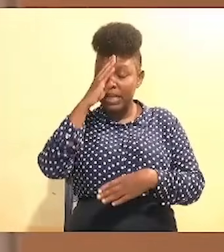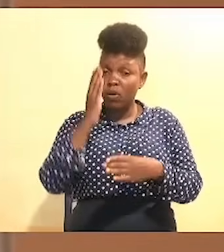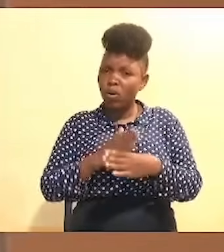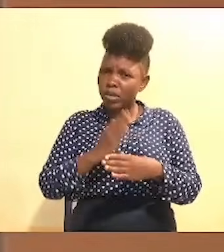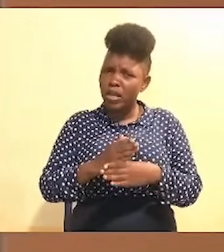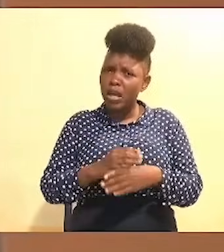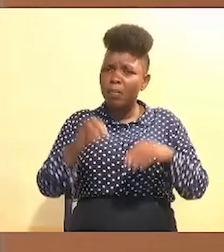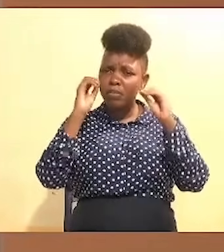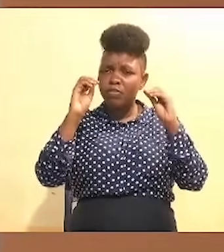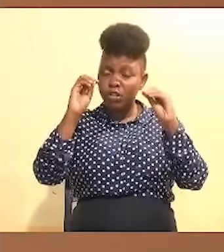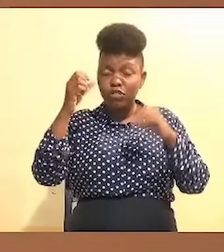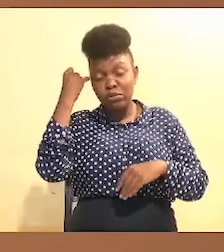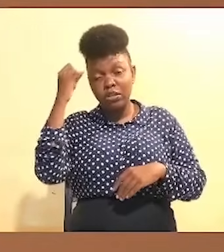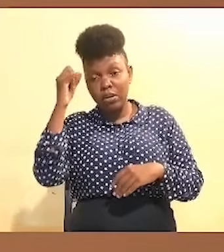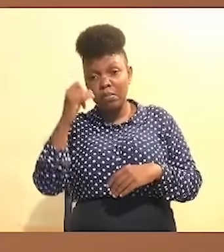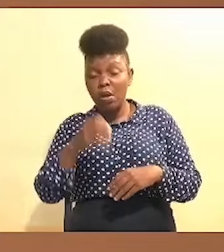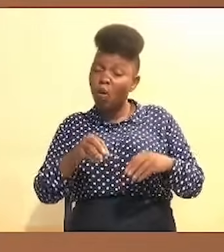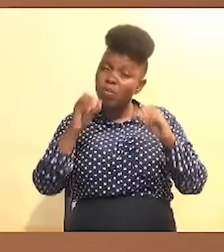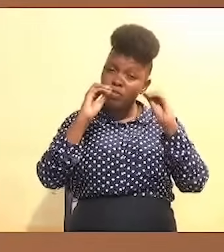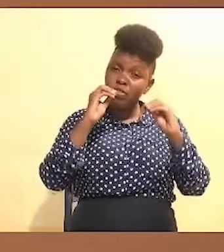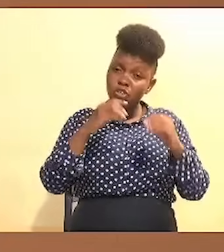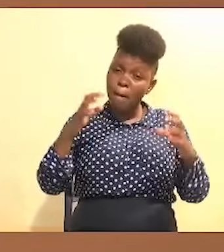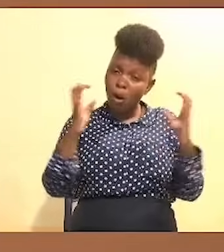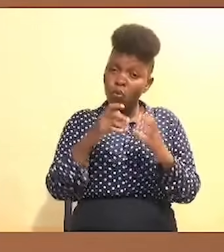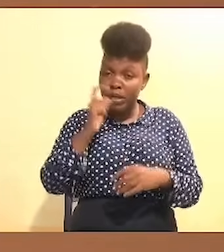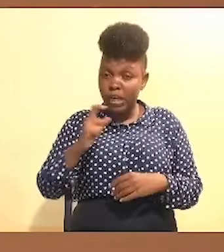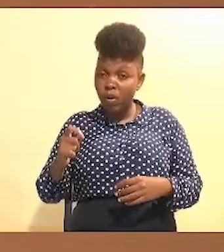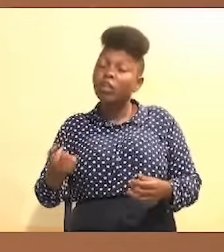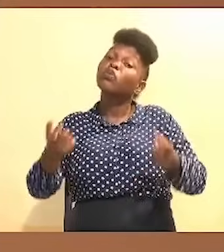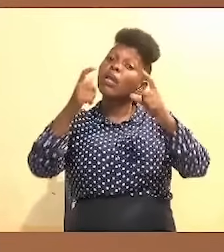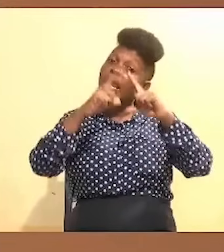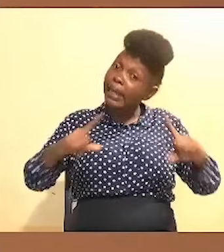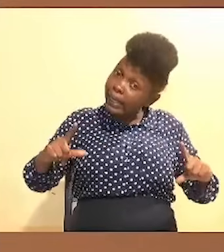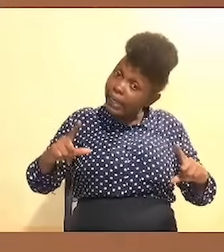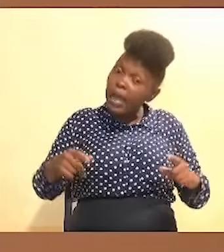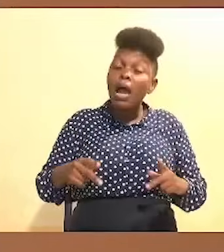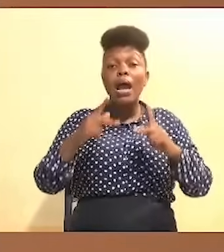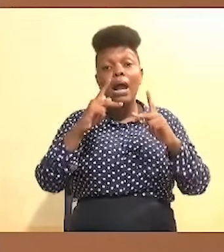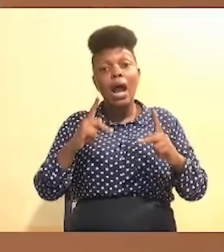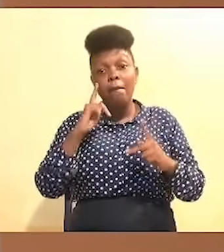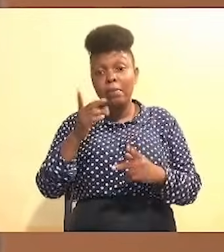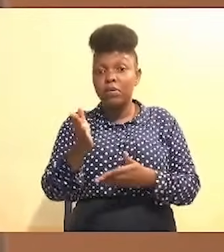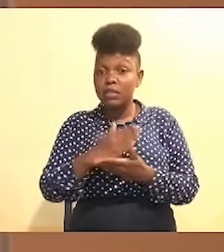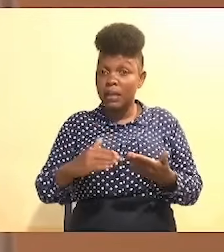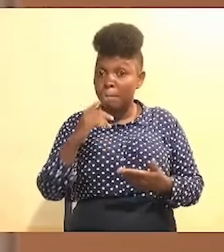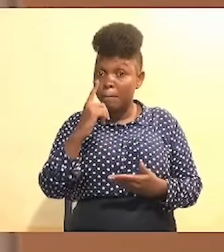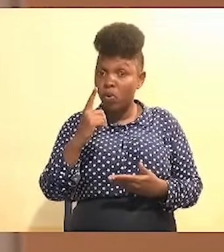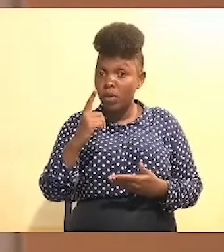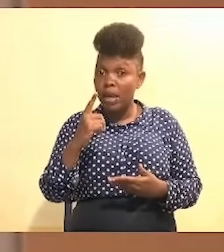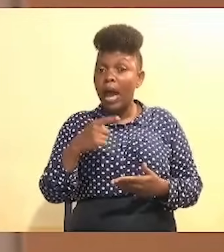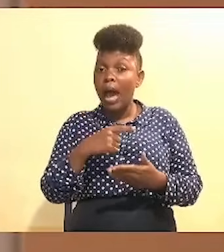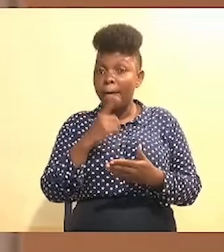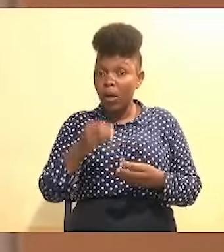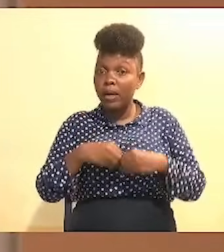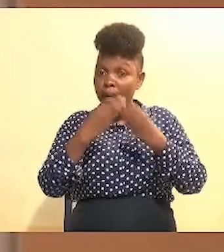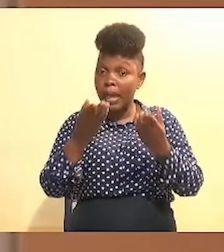ushauri nasaha, utafundishwa makundi ya watu, utafundishwa yote, lakini kama kuna sehemu moja ambayo ninaipa maximia